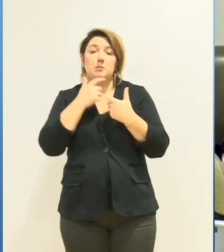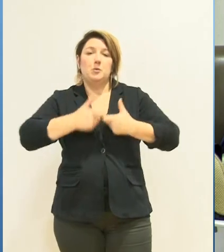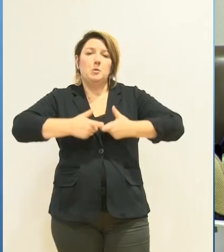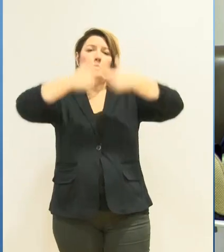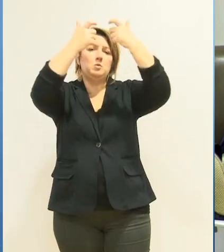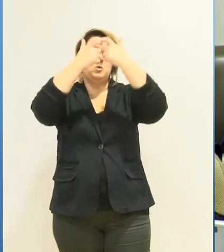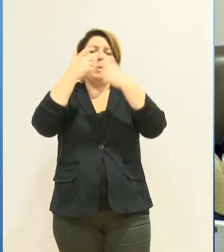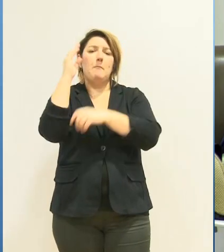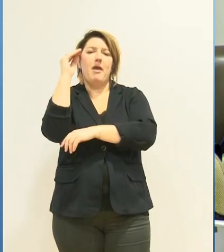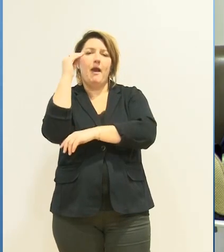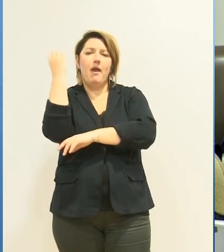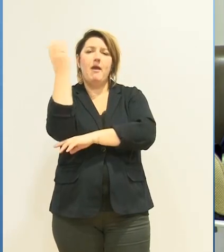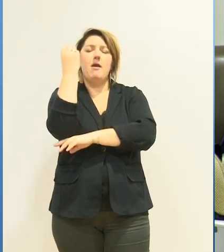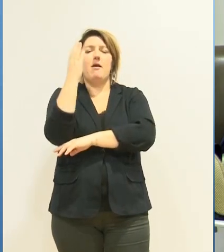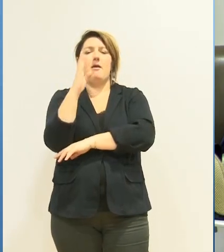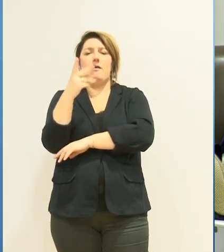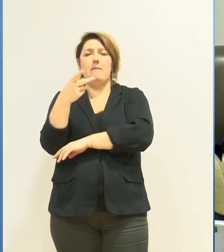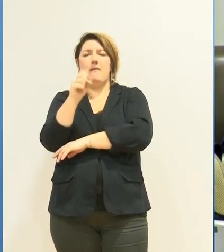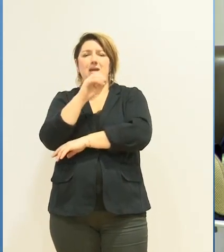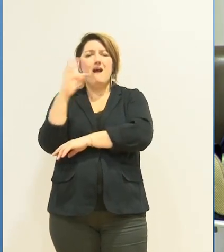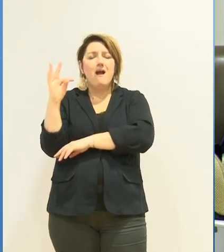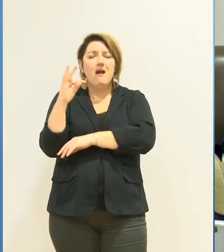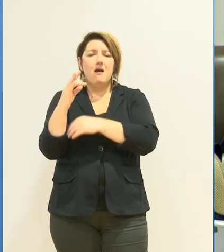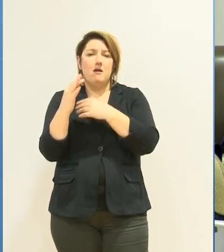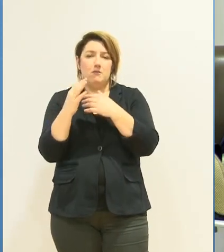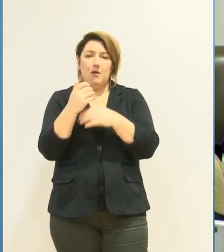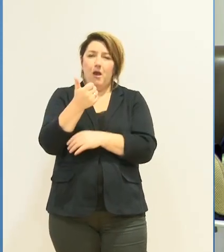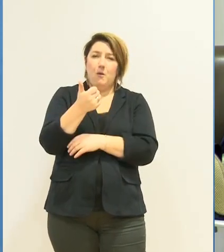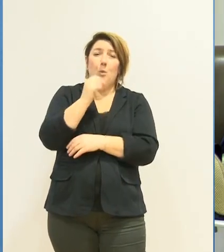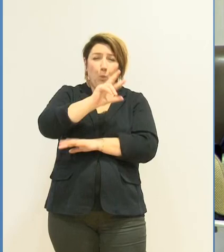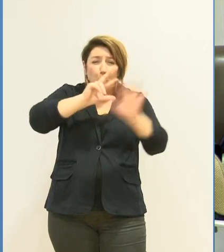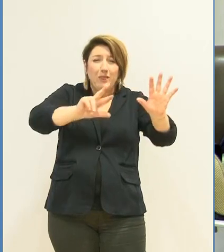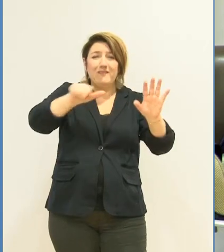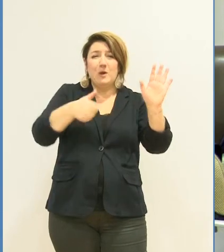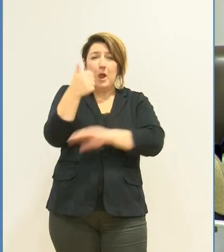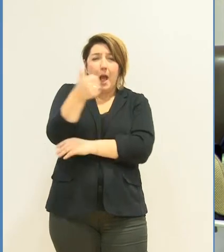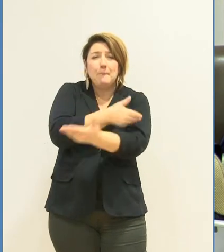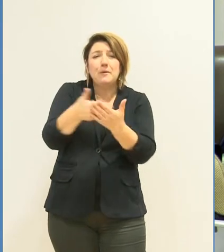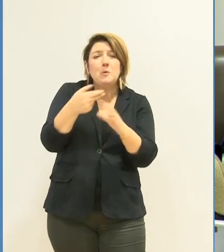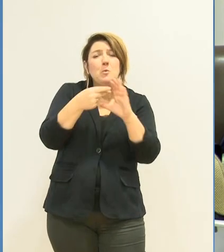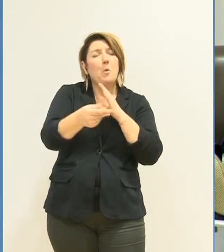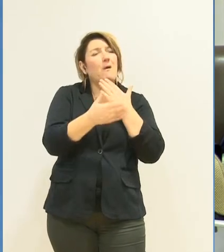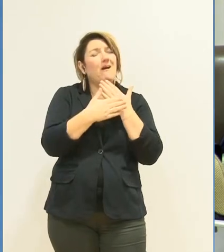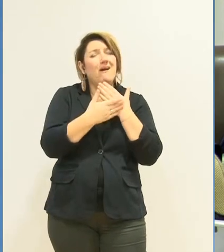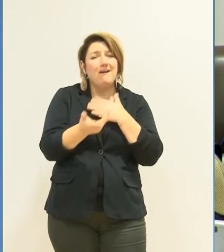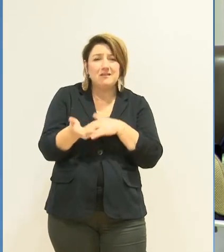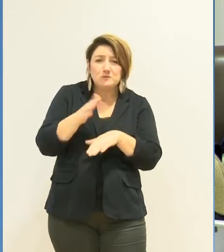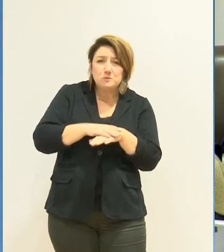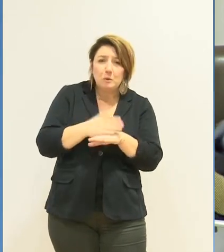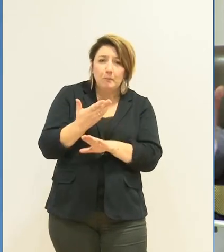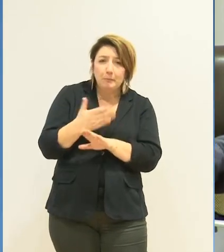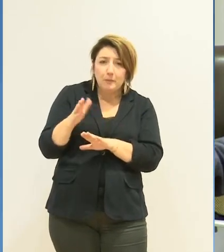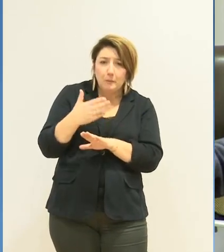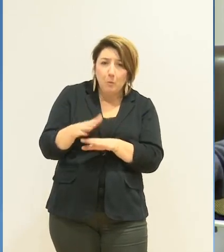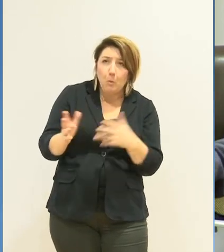on nous dit que ça va me coûter 8,1 millions d'euros et on ne sait même pas en fait l'état du béton et on